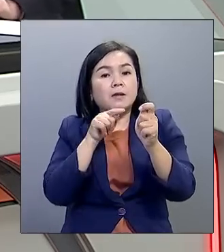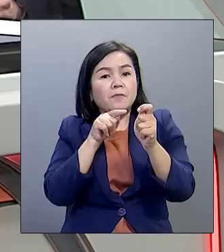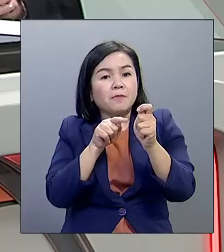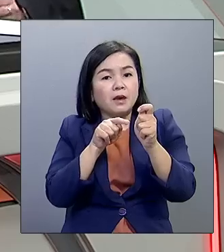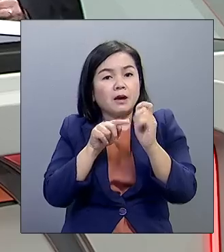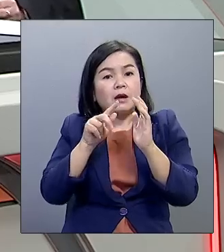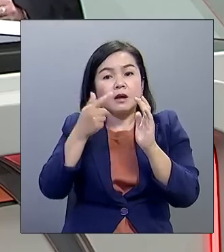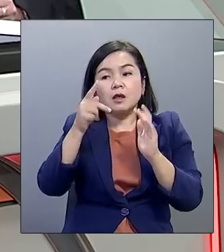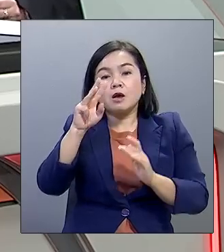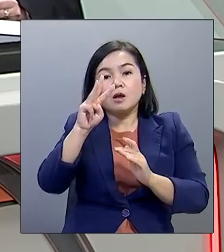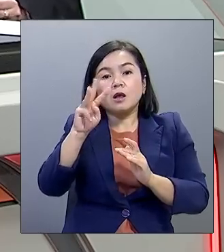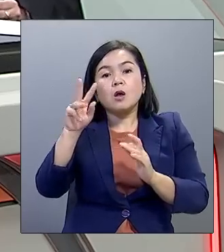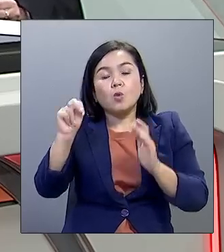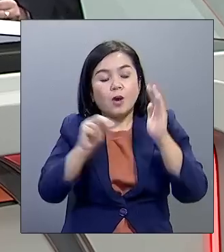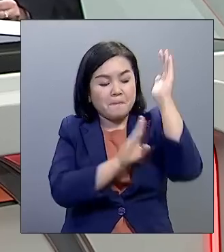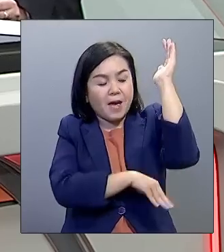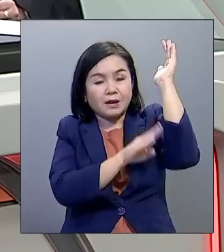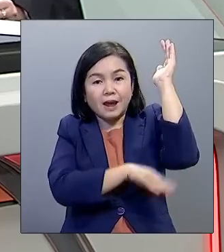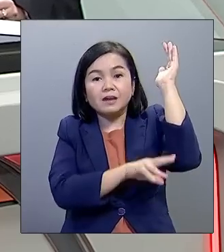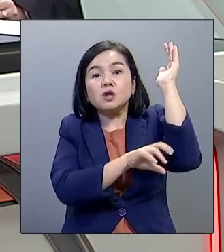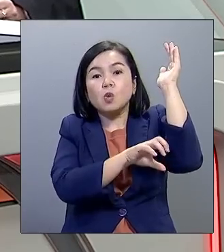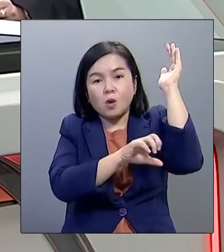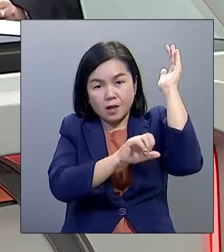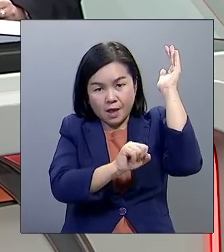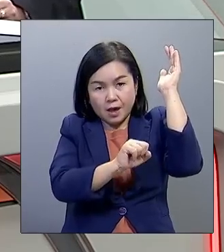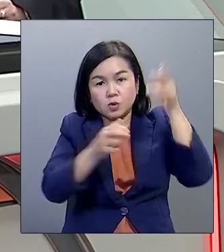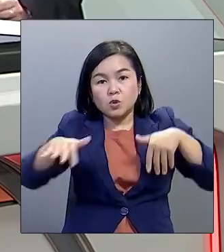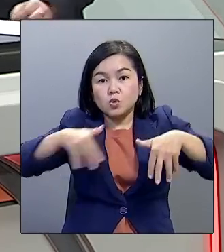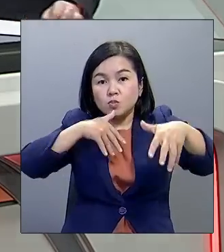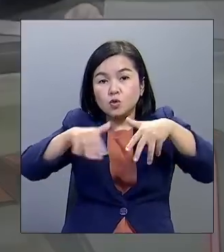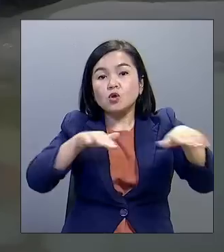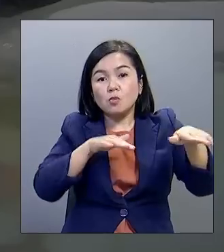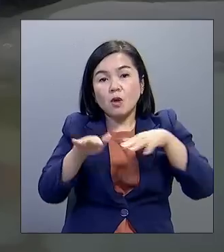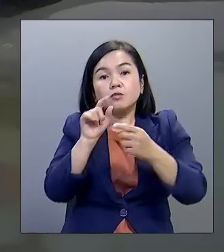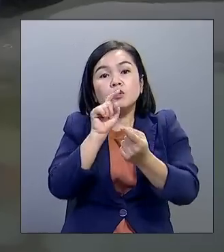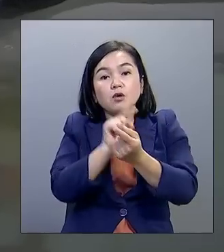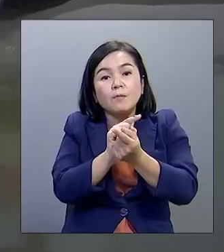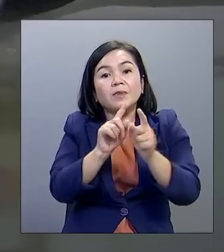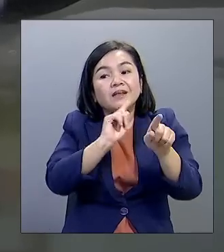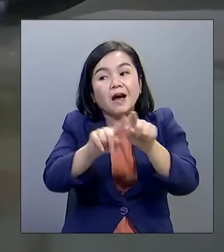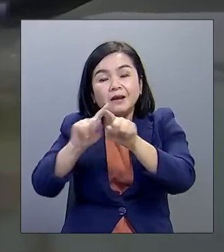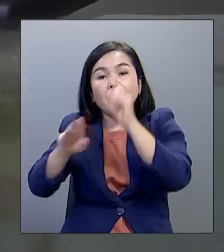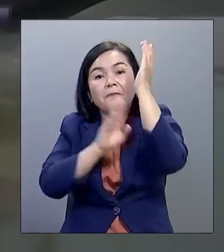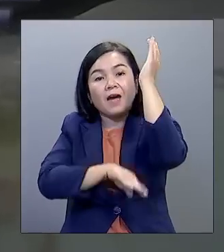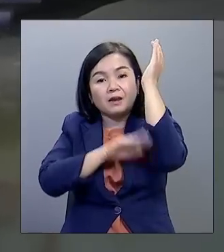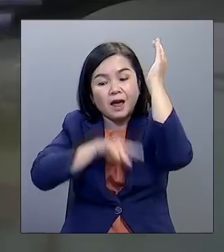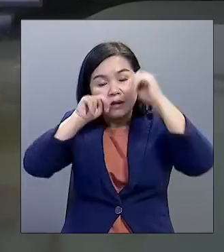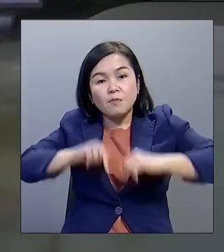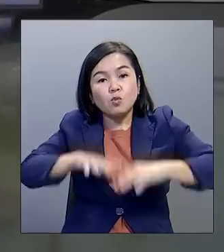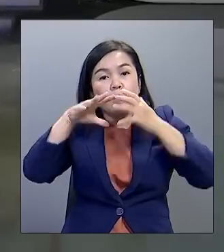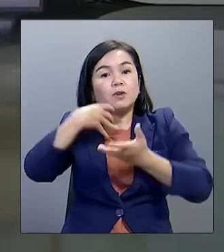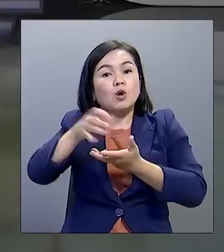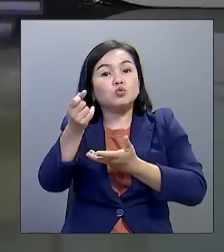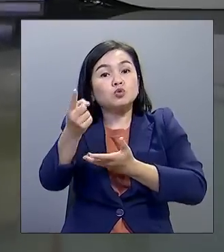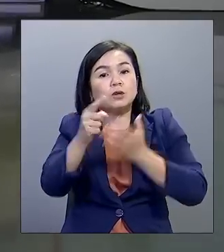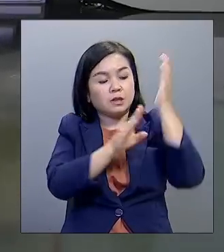พร้อมต้อนรับกันอยู่แล้วแต่ว่ายังมีอีกหลายพื้นที่ที่น้ำยังท่วมอยู่ติดตามล่าสุดกับคุณพัชราจิตคำรายงานสดจากอำเภอหาดใหญ่จังหวัดสงขลาค่ะ